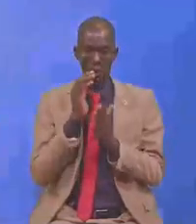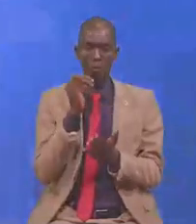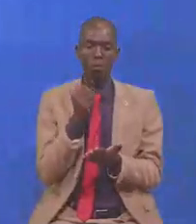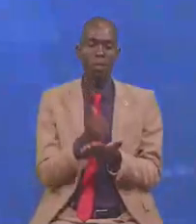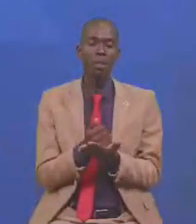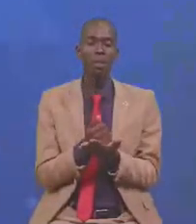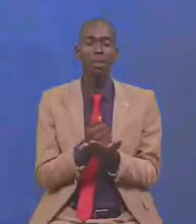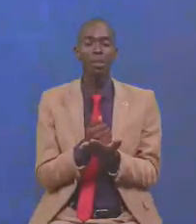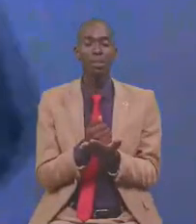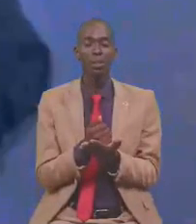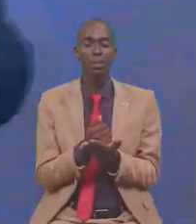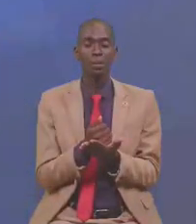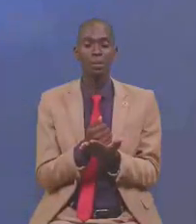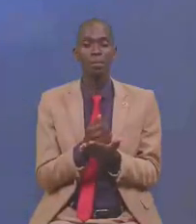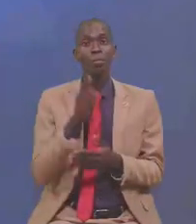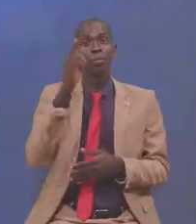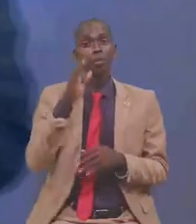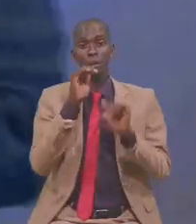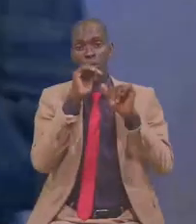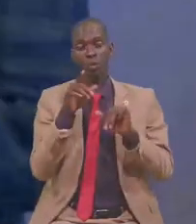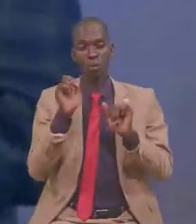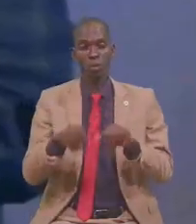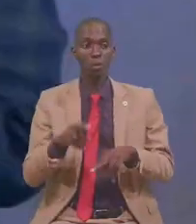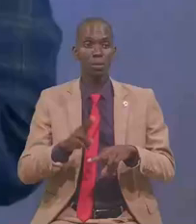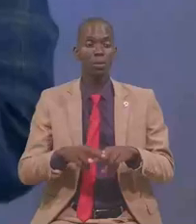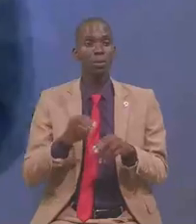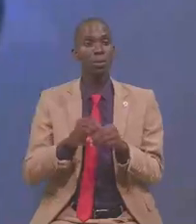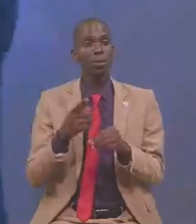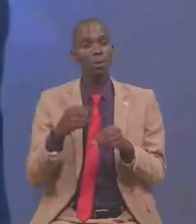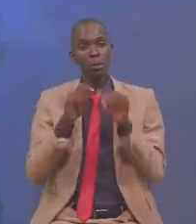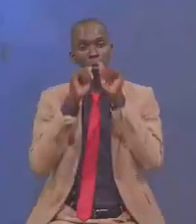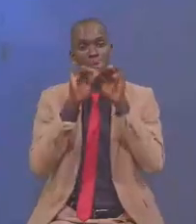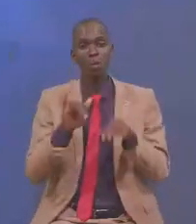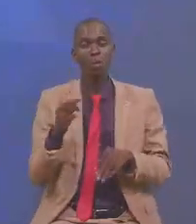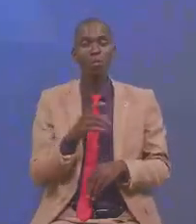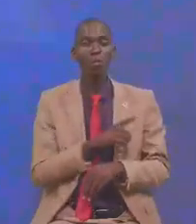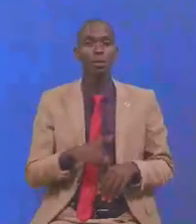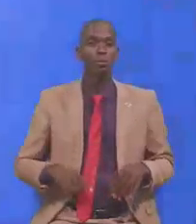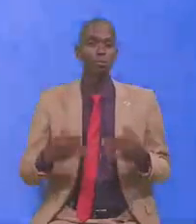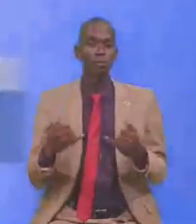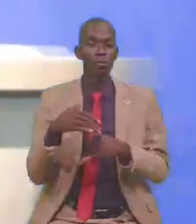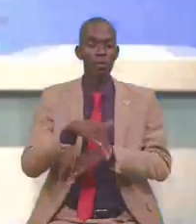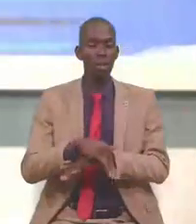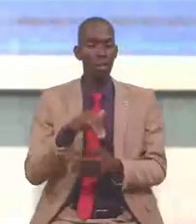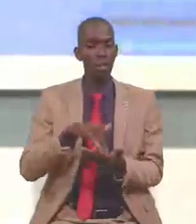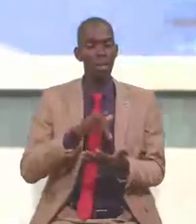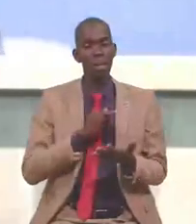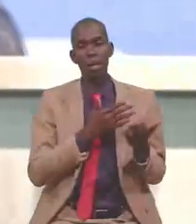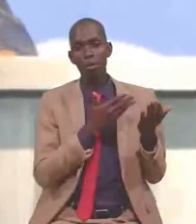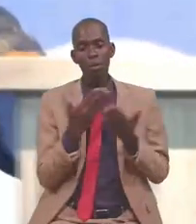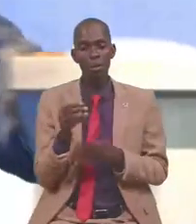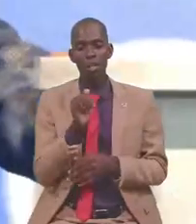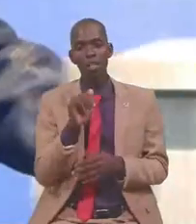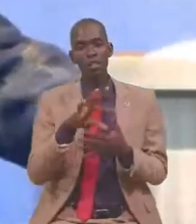Amen. Que le Seigneur vous bénisse, assoyez-vous dans la bénédiction du Seigneur. Ce soir encore, je vous apporte